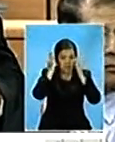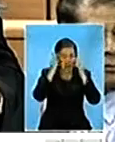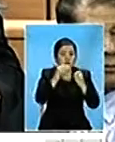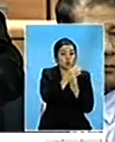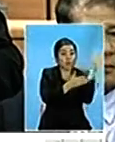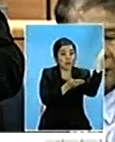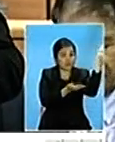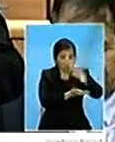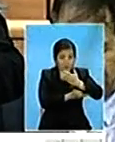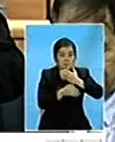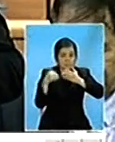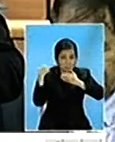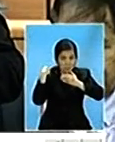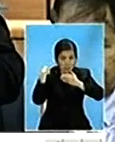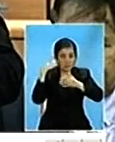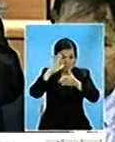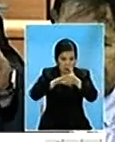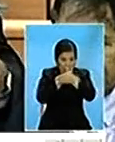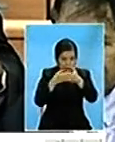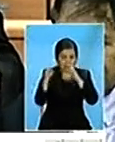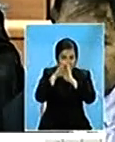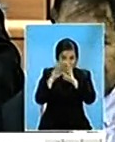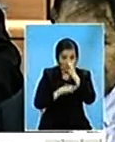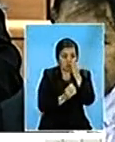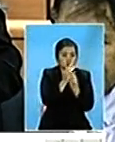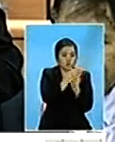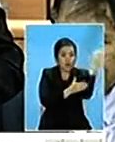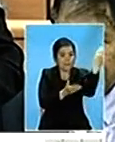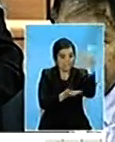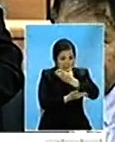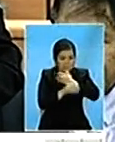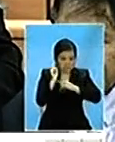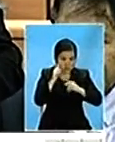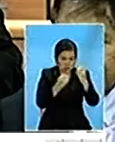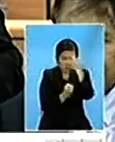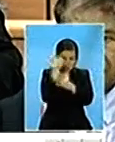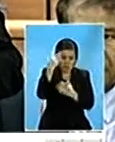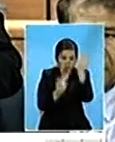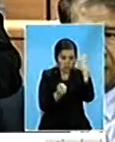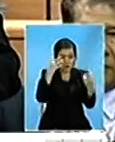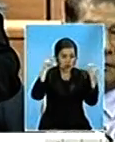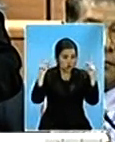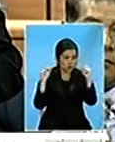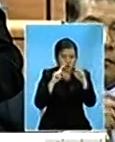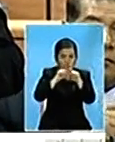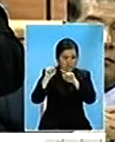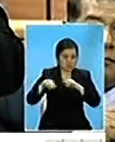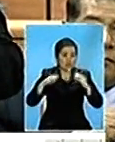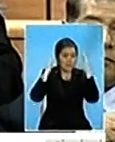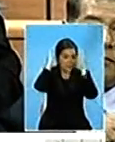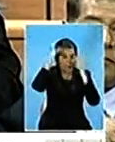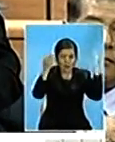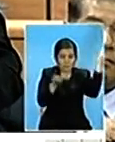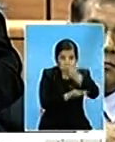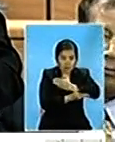ม้ทำตัดป่าที่เป็นป่าอุดมสมบูรณ์ป่าดิบชื้นเนี่ยมาเป็นสว